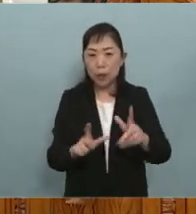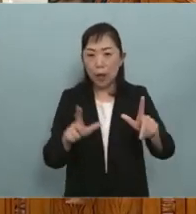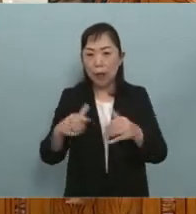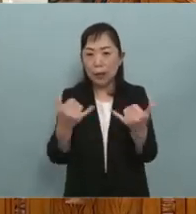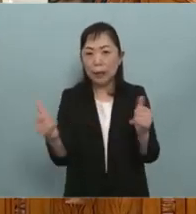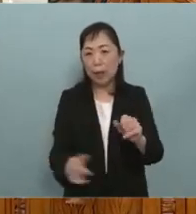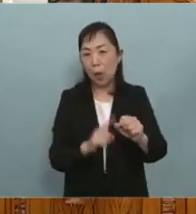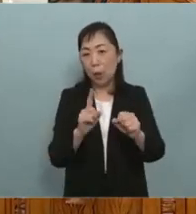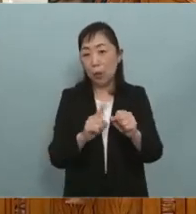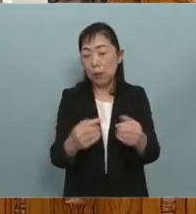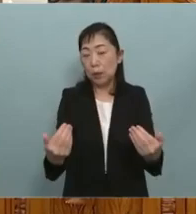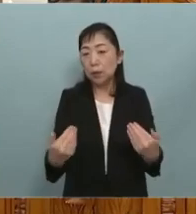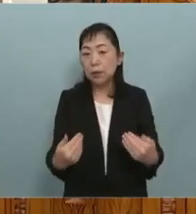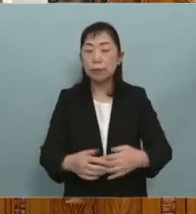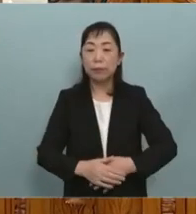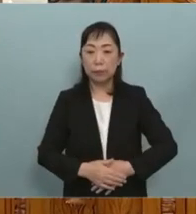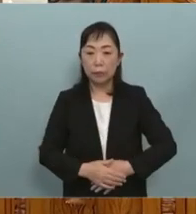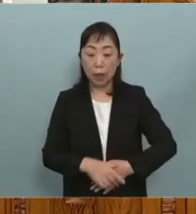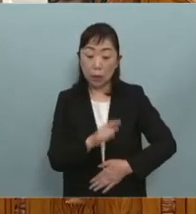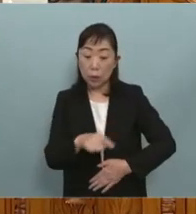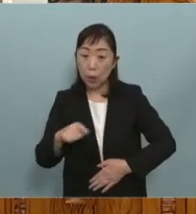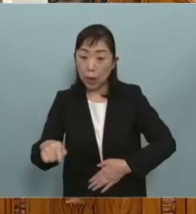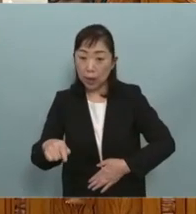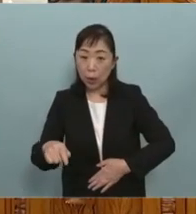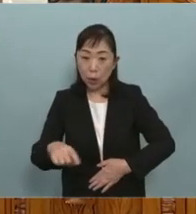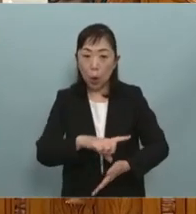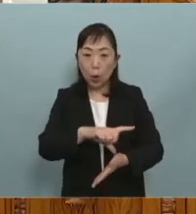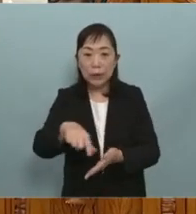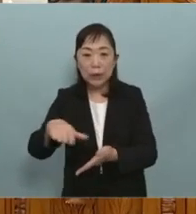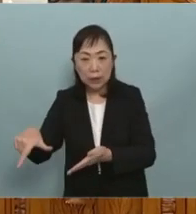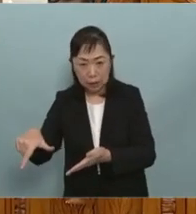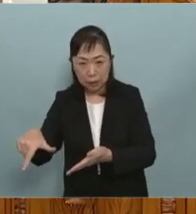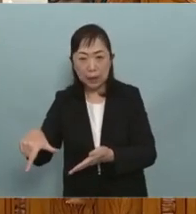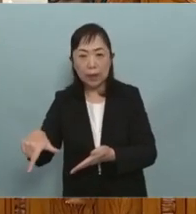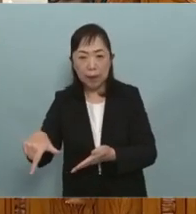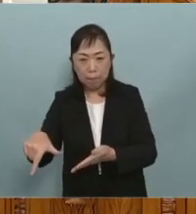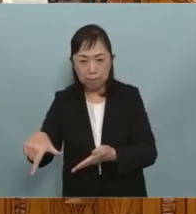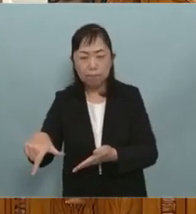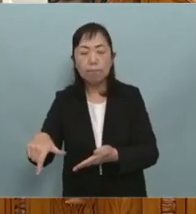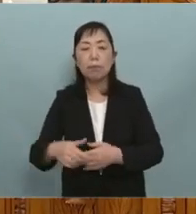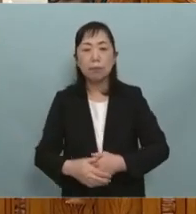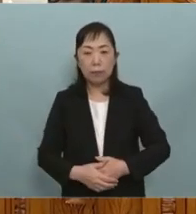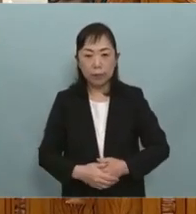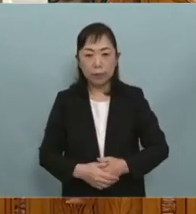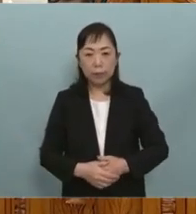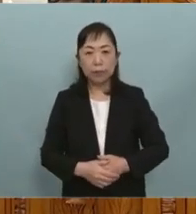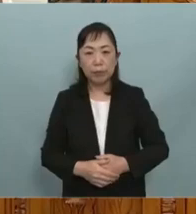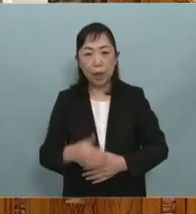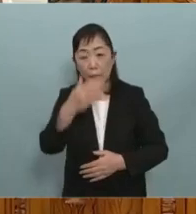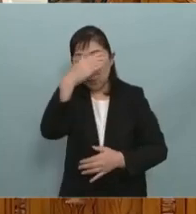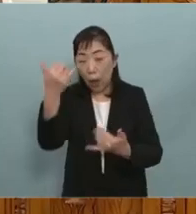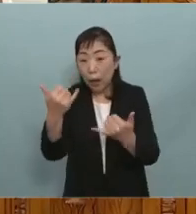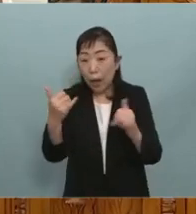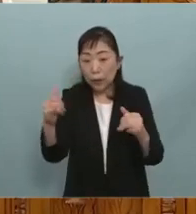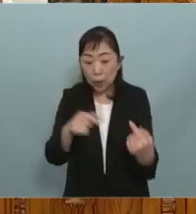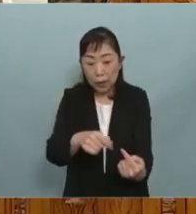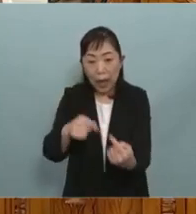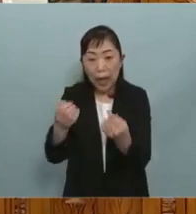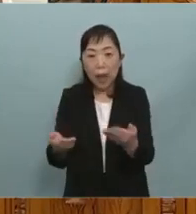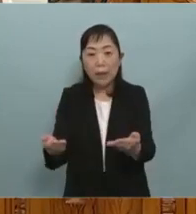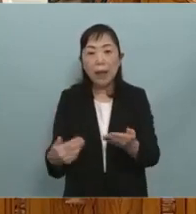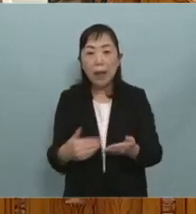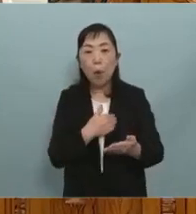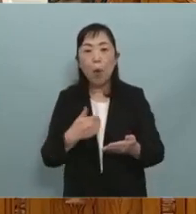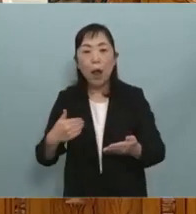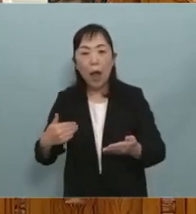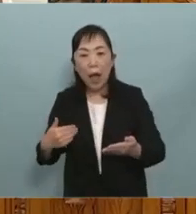んそれぞれの地域において地方創生と表裏一体のものとして若者に選ばれる地域